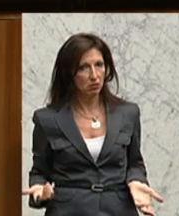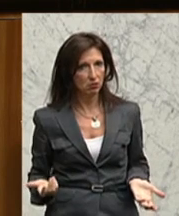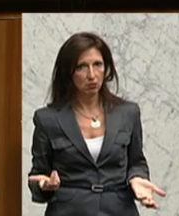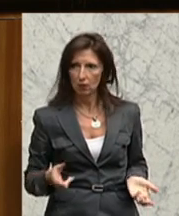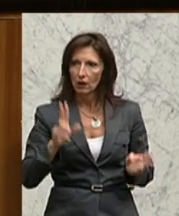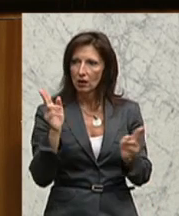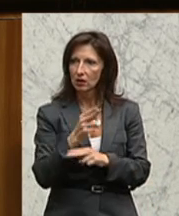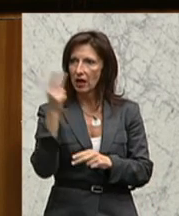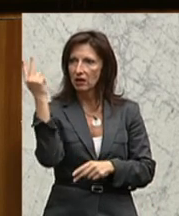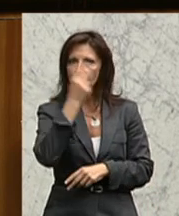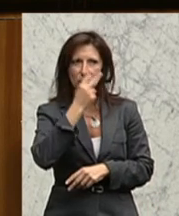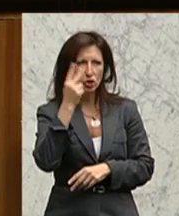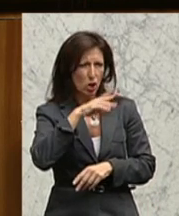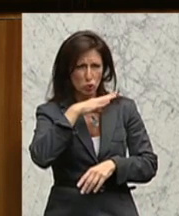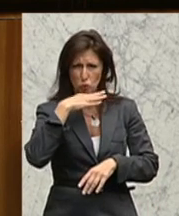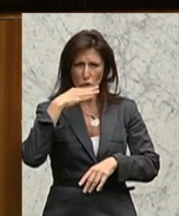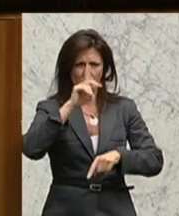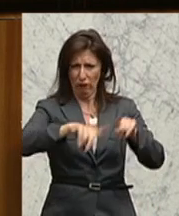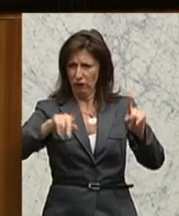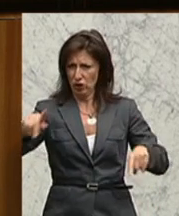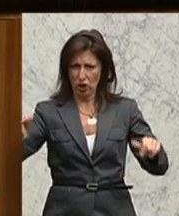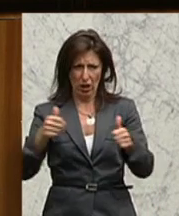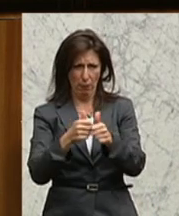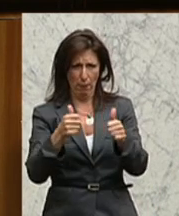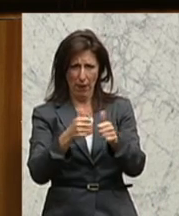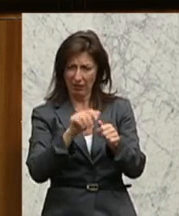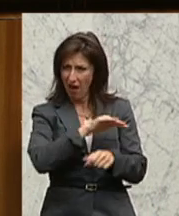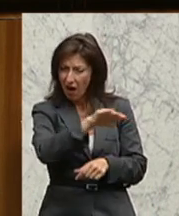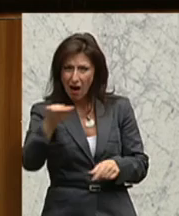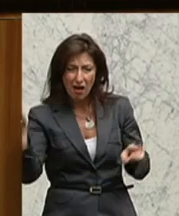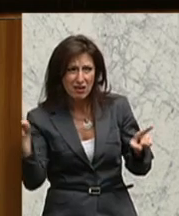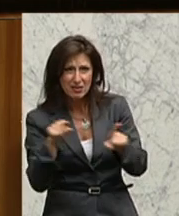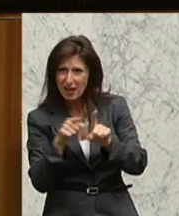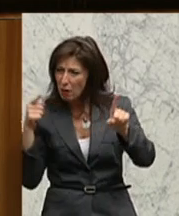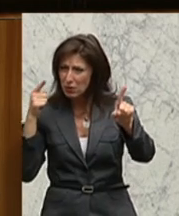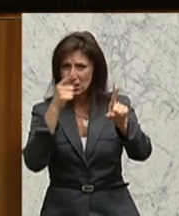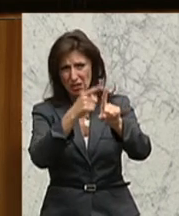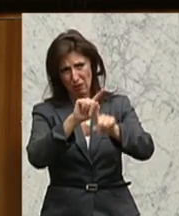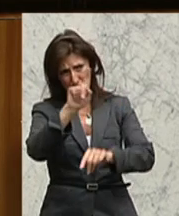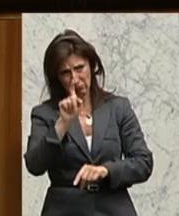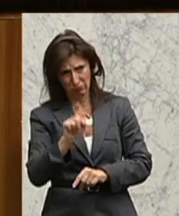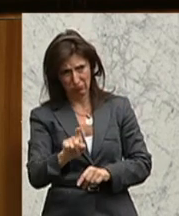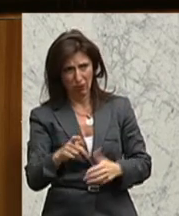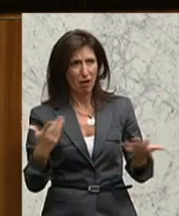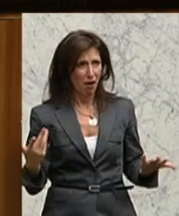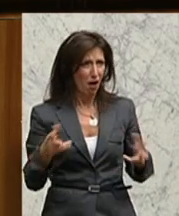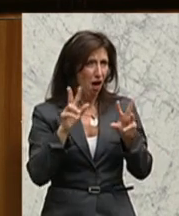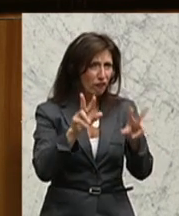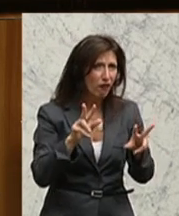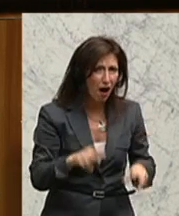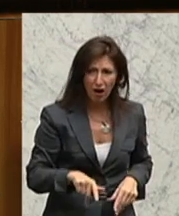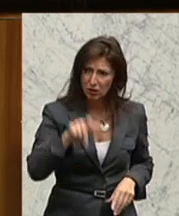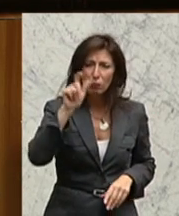Player unterwegs sind, dass wir wirklich in eine Richtung steuern. Es werden auch im Gegenteil die Interessen von Patientinnen nicht stark